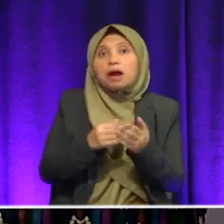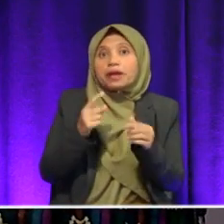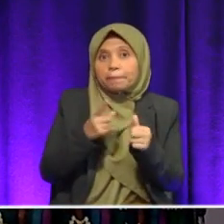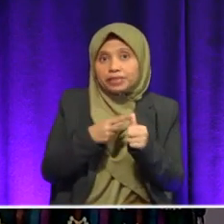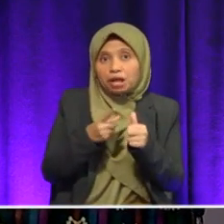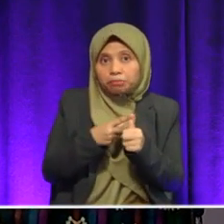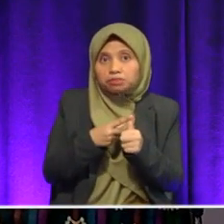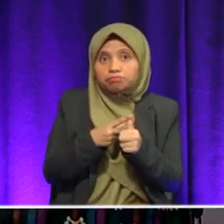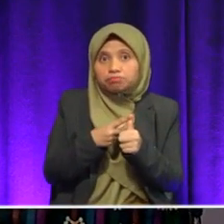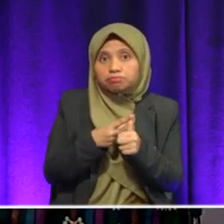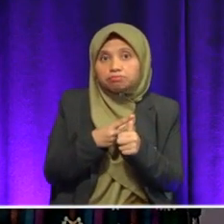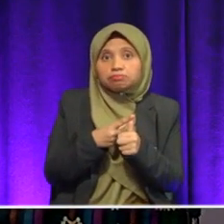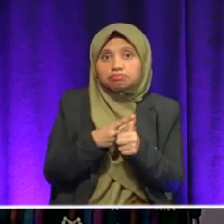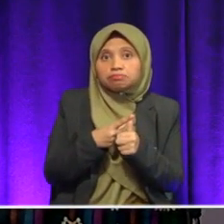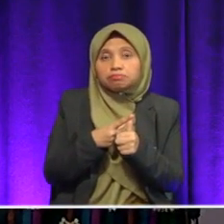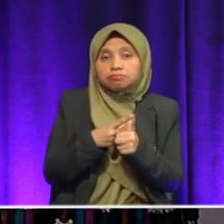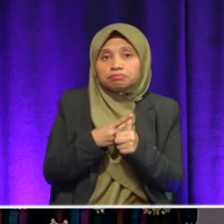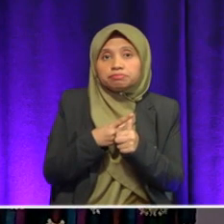yang pertama yang memang sangat-sangat